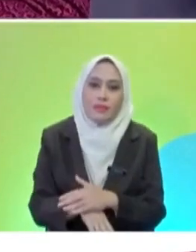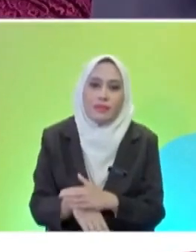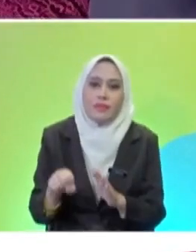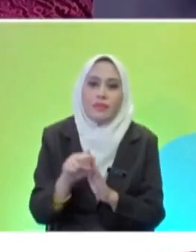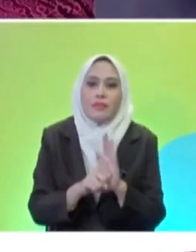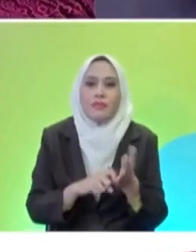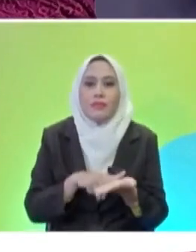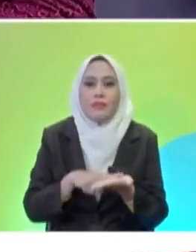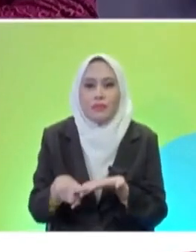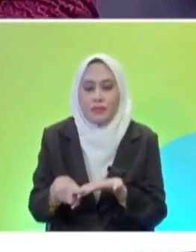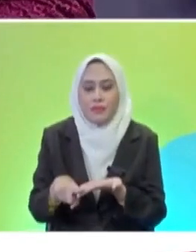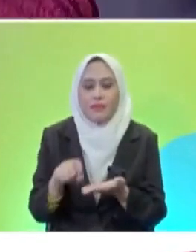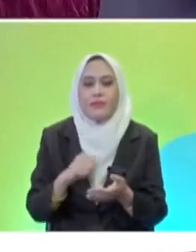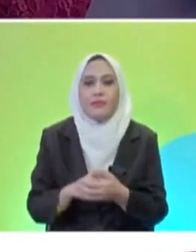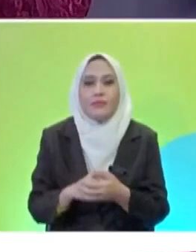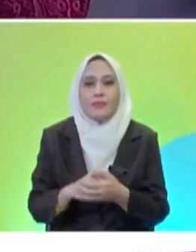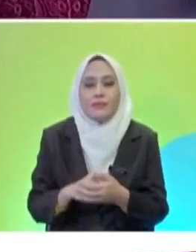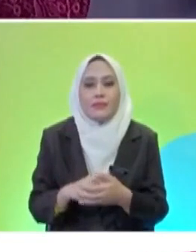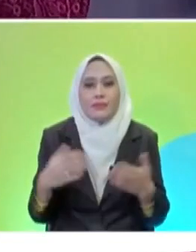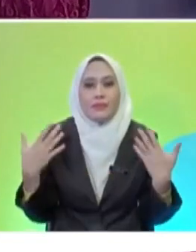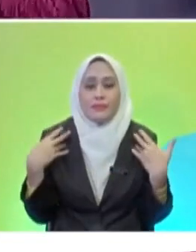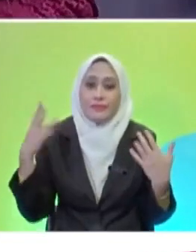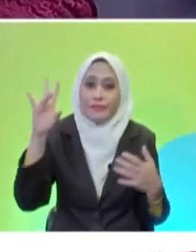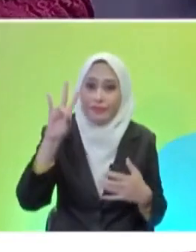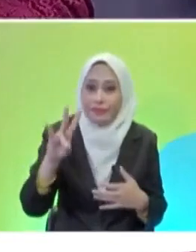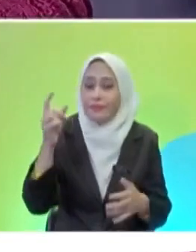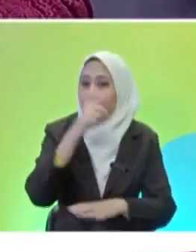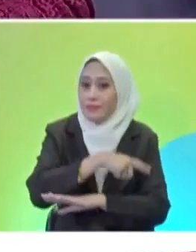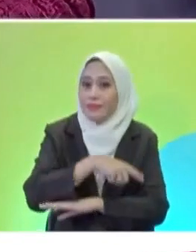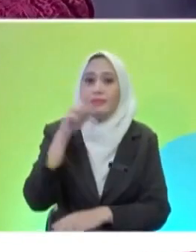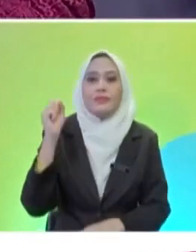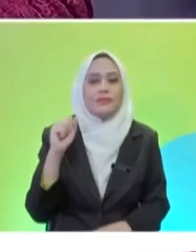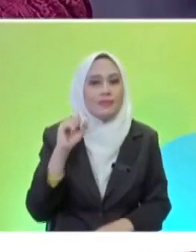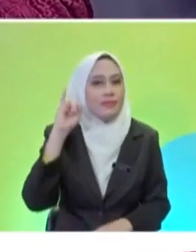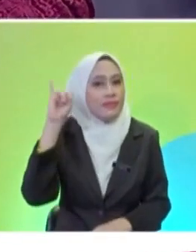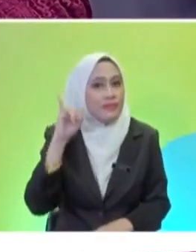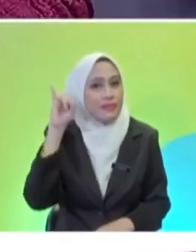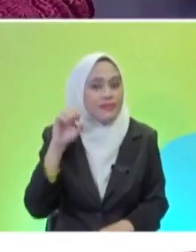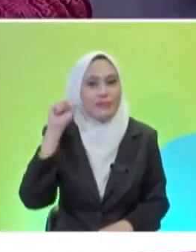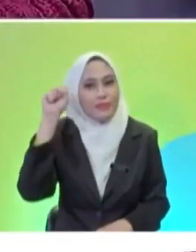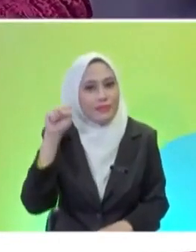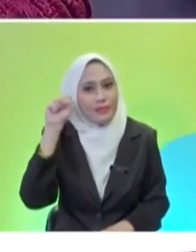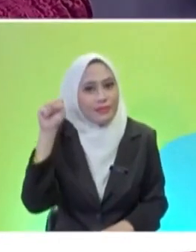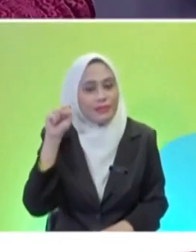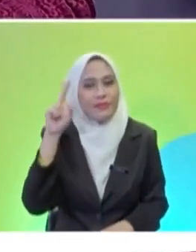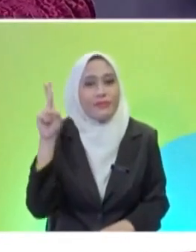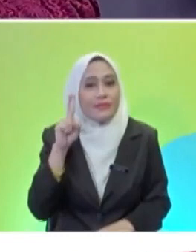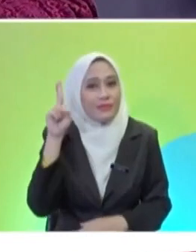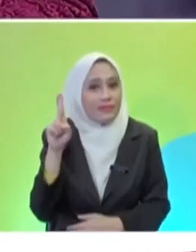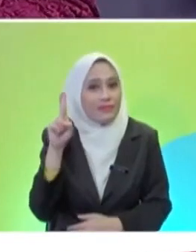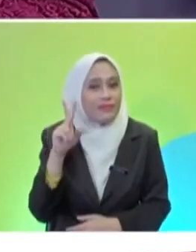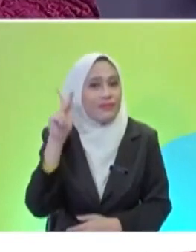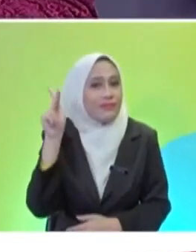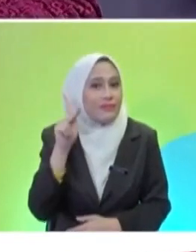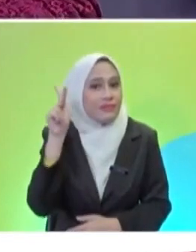ada ajar, hari dalam seminggu. Ada 7 hari. Ha, Isnin, Selasa, Rabu,